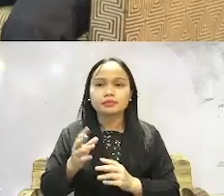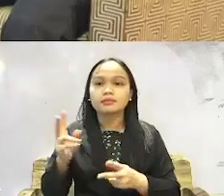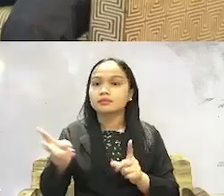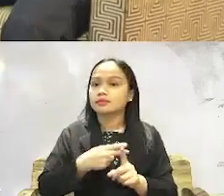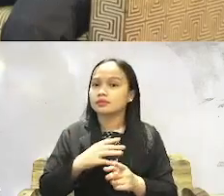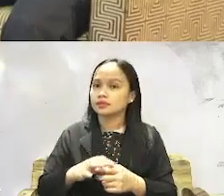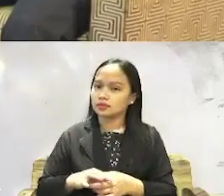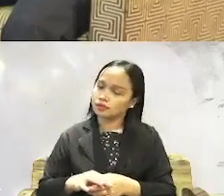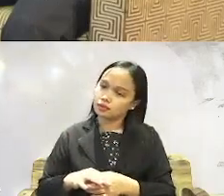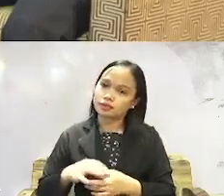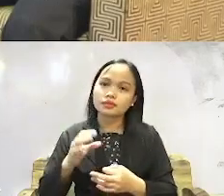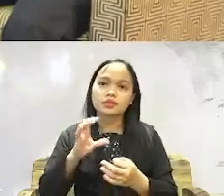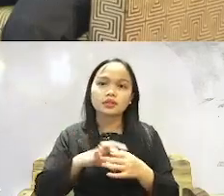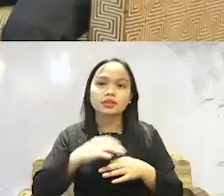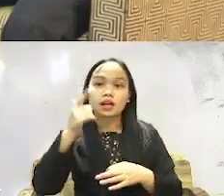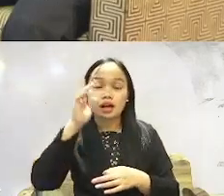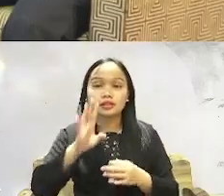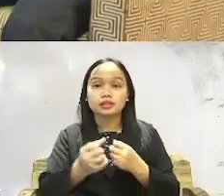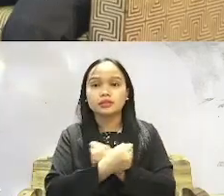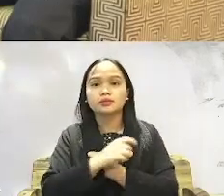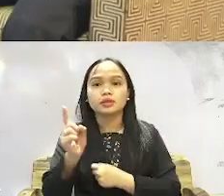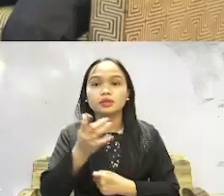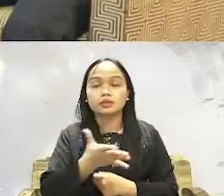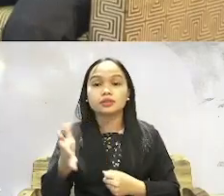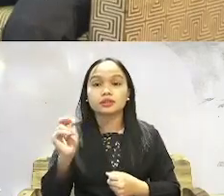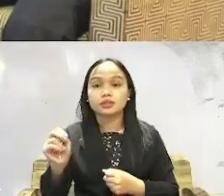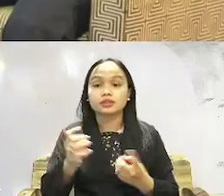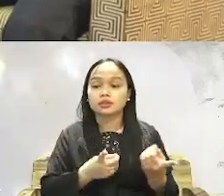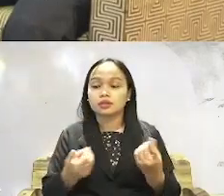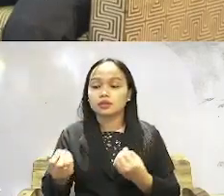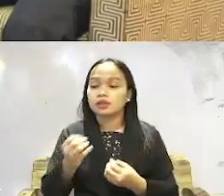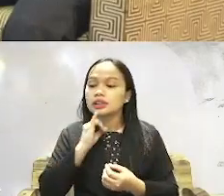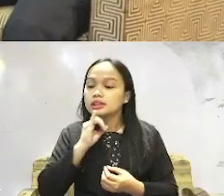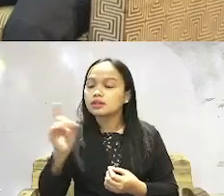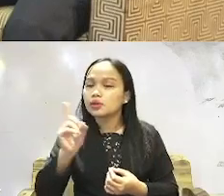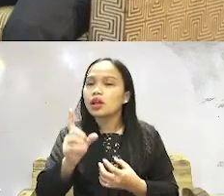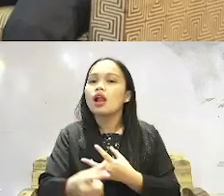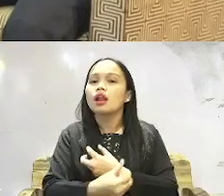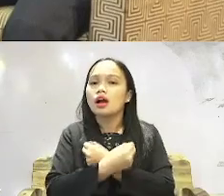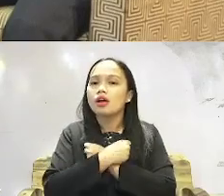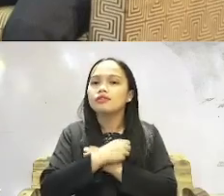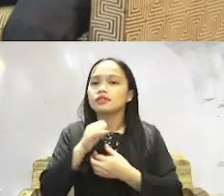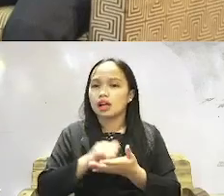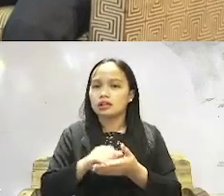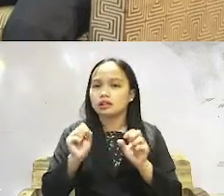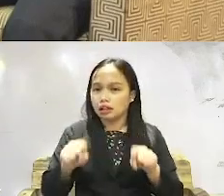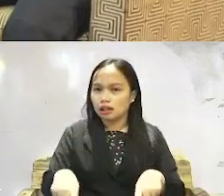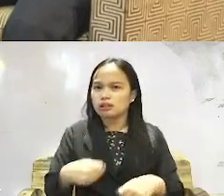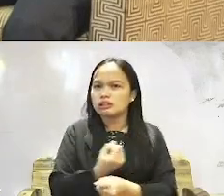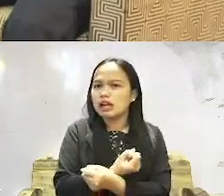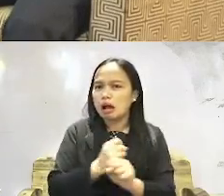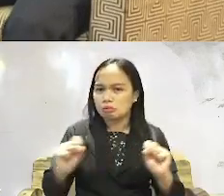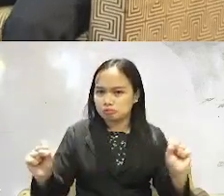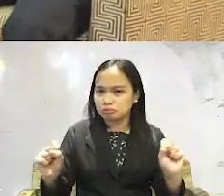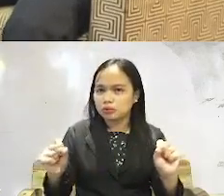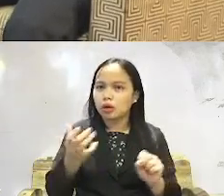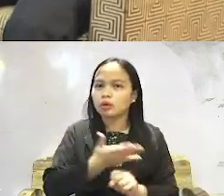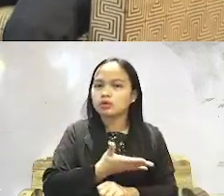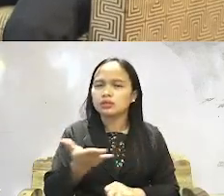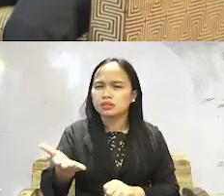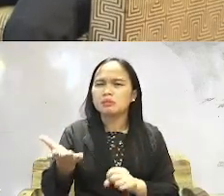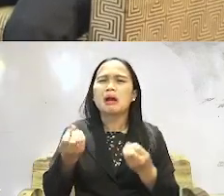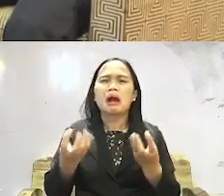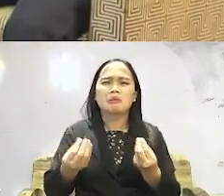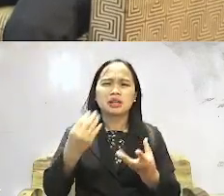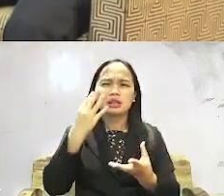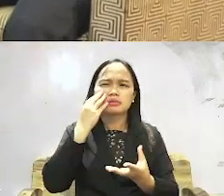ng mundo, what you need to do is a love that can lift you. Marami na kayo na nandito sa victims